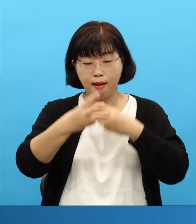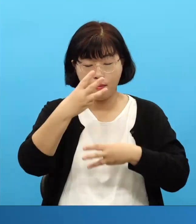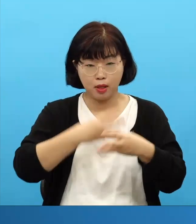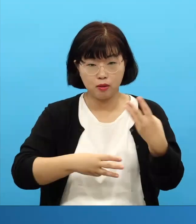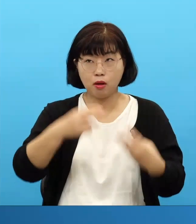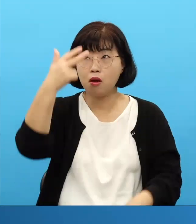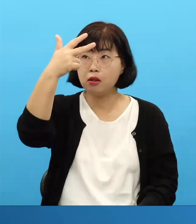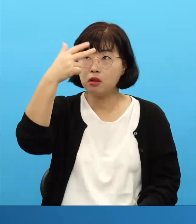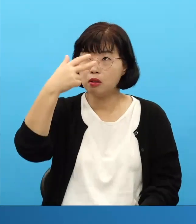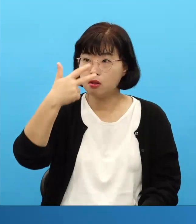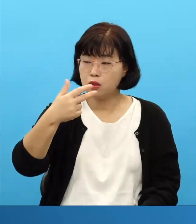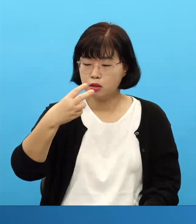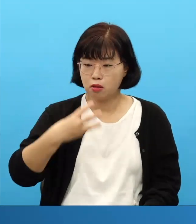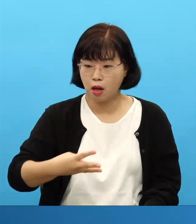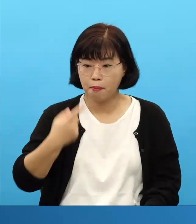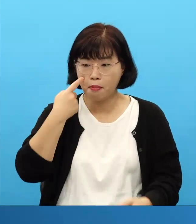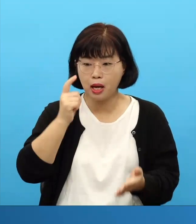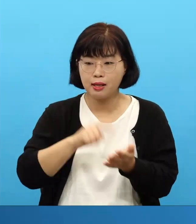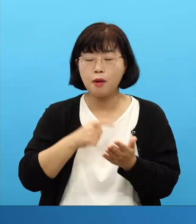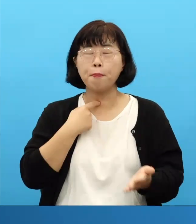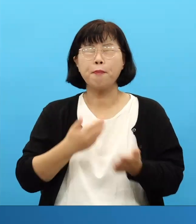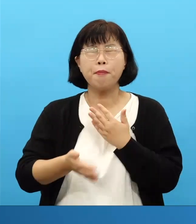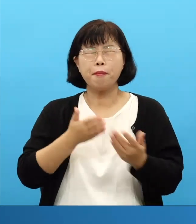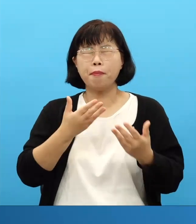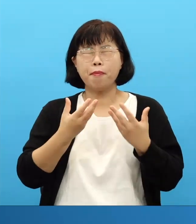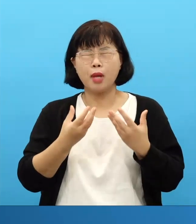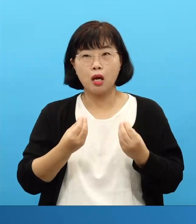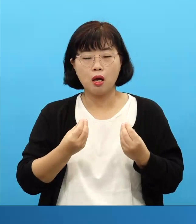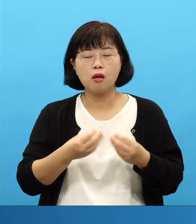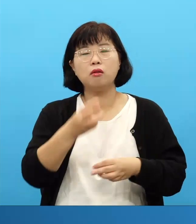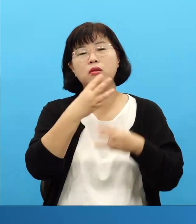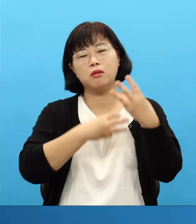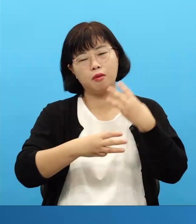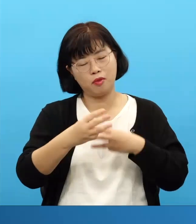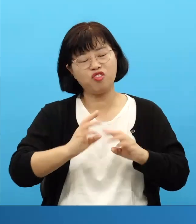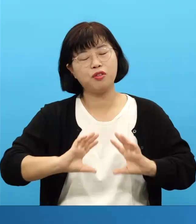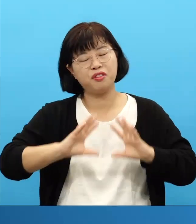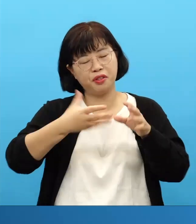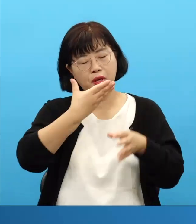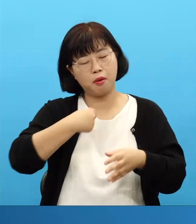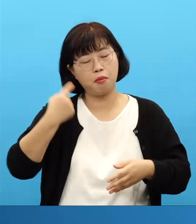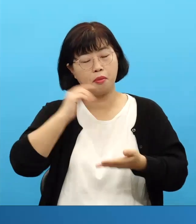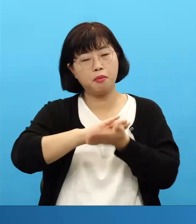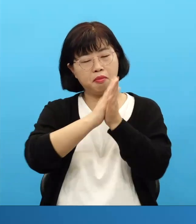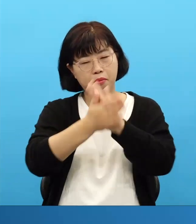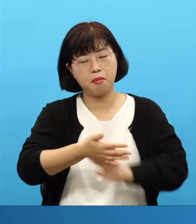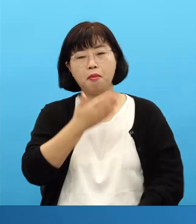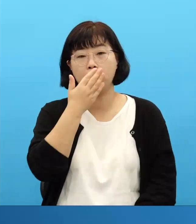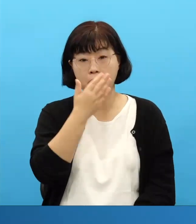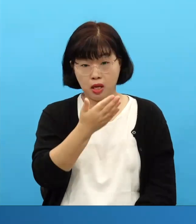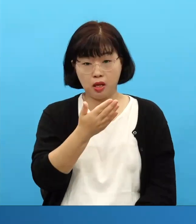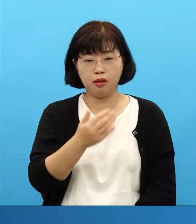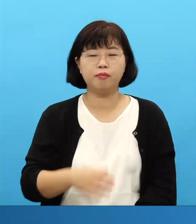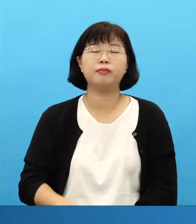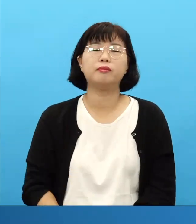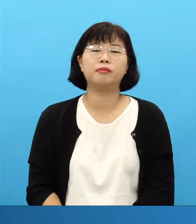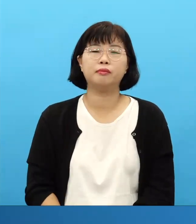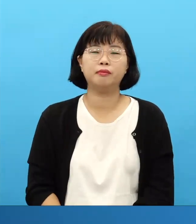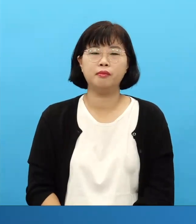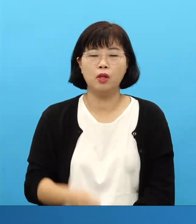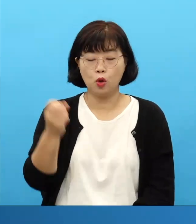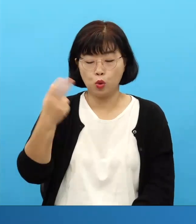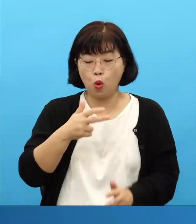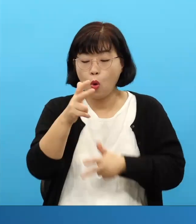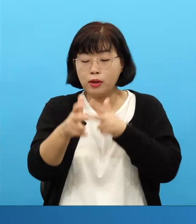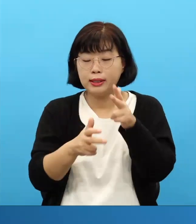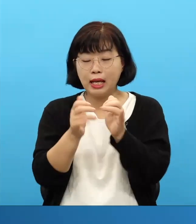can find this, they can do world evangelization. 그래 산업인 여러분들이 이제 이걸 찾아서 산업 시작하게 되면 산업은 될 수밖에 없는